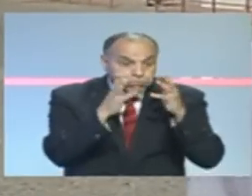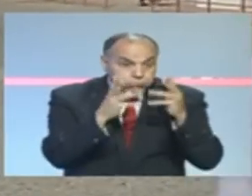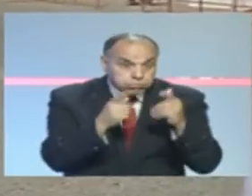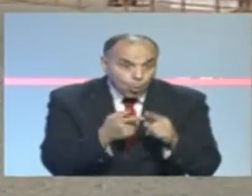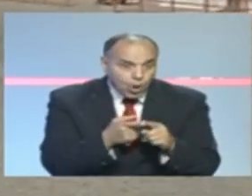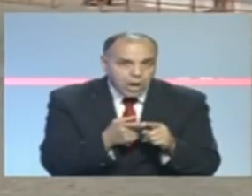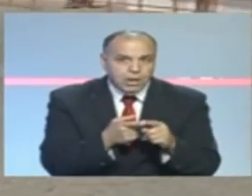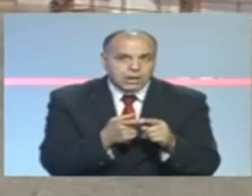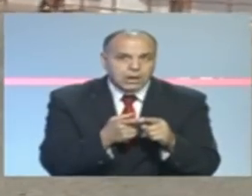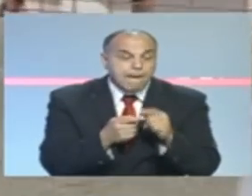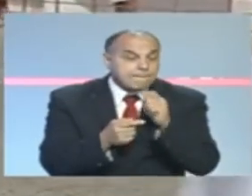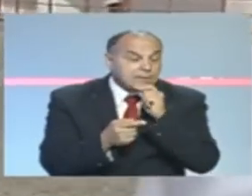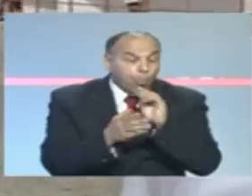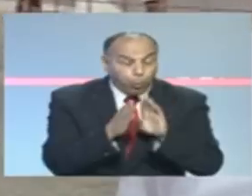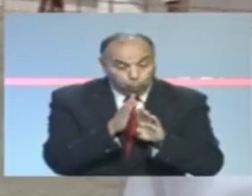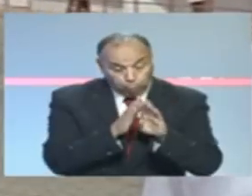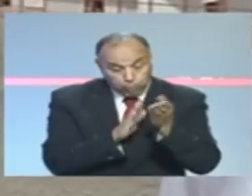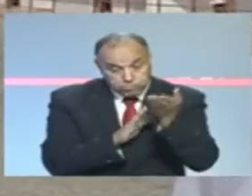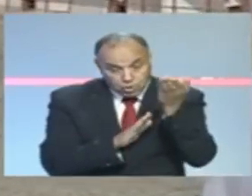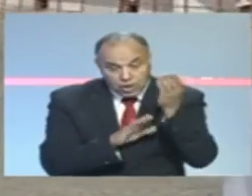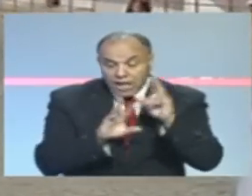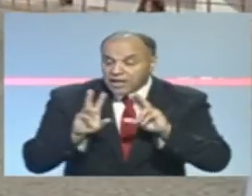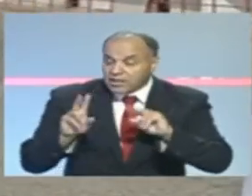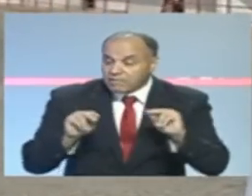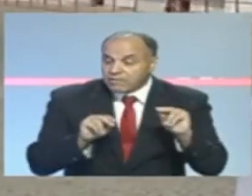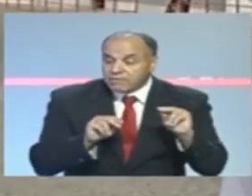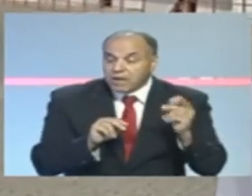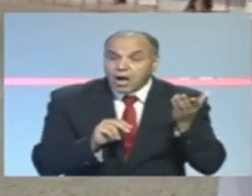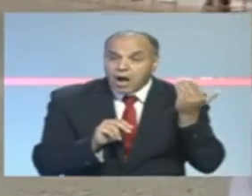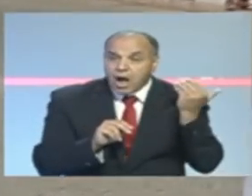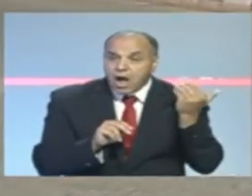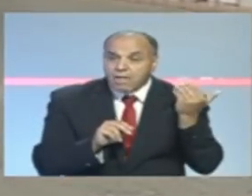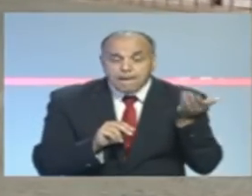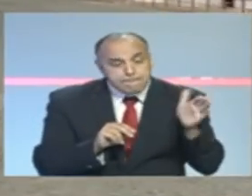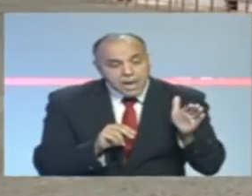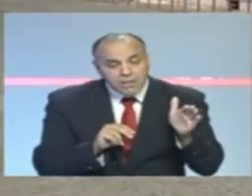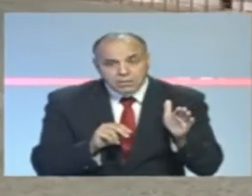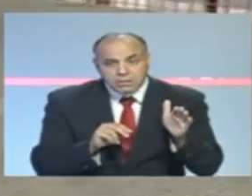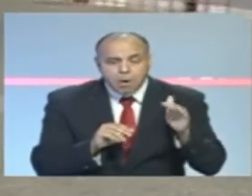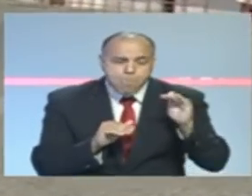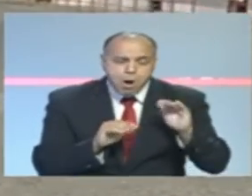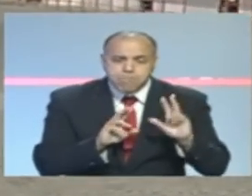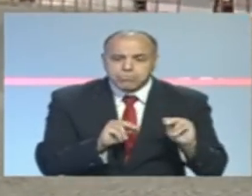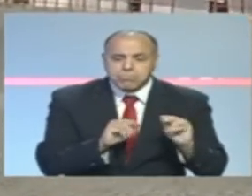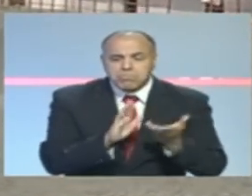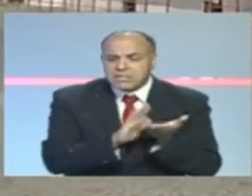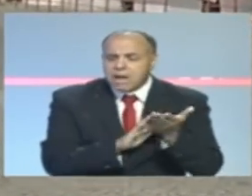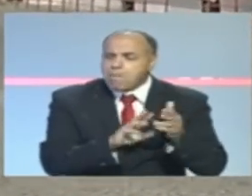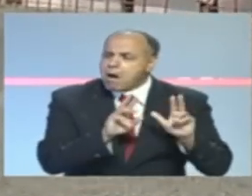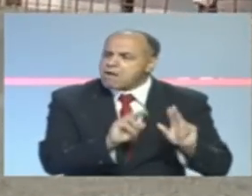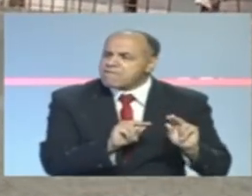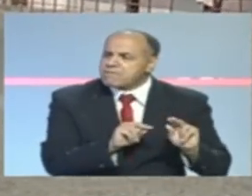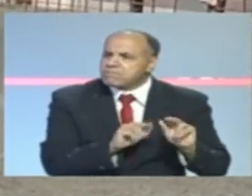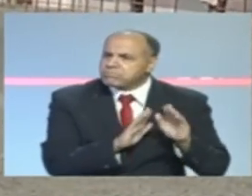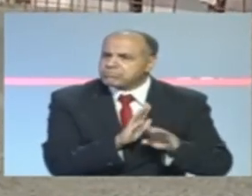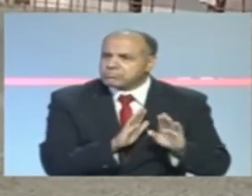اه ما زال عدد كبير نفس العدد متاع المفيد امام